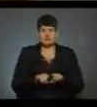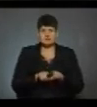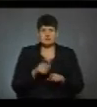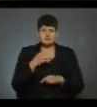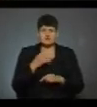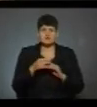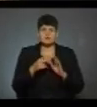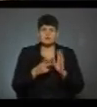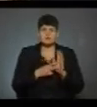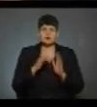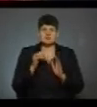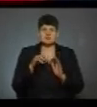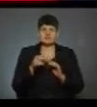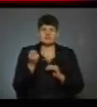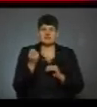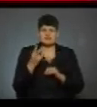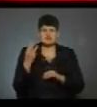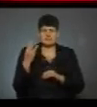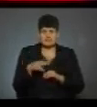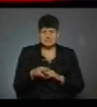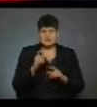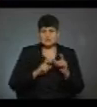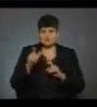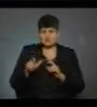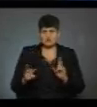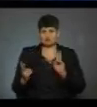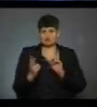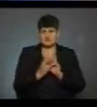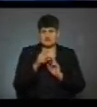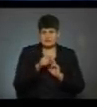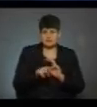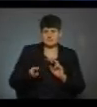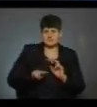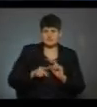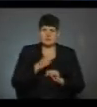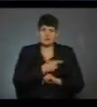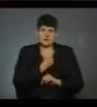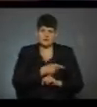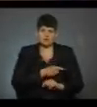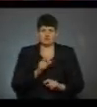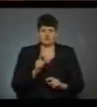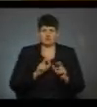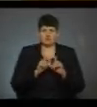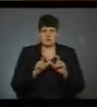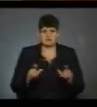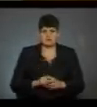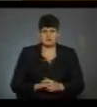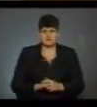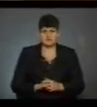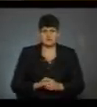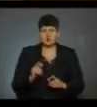що 17 січня о 12:30 студенти-іноземці зустрілися з ним та ректором медичного університету Михайлом Кордою.